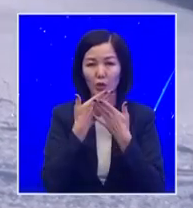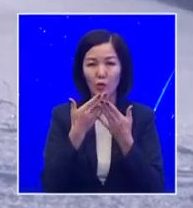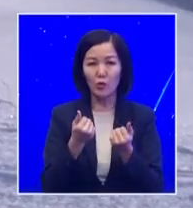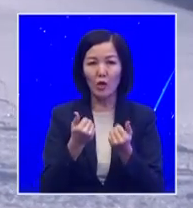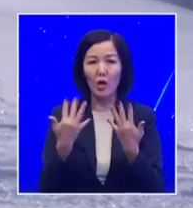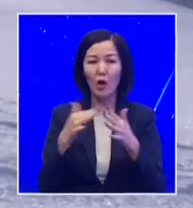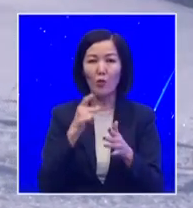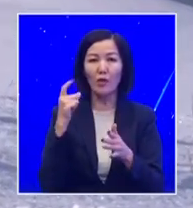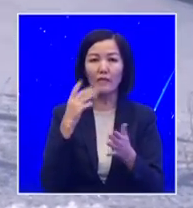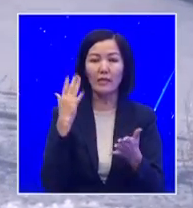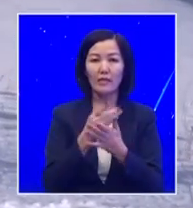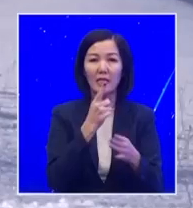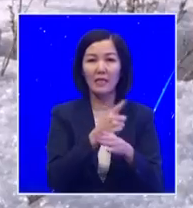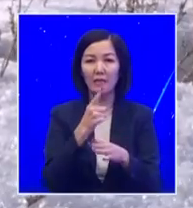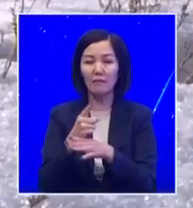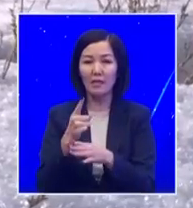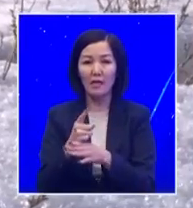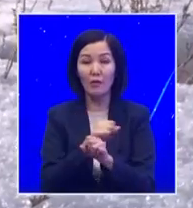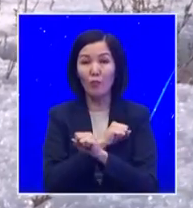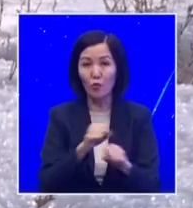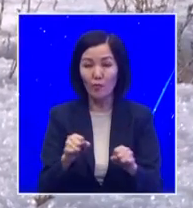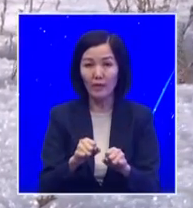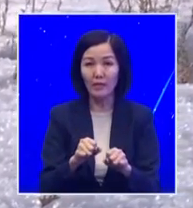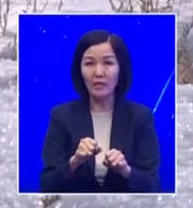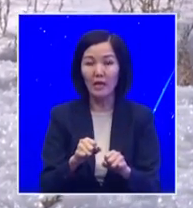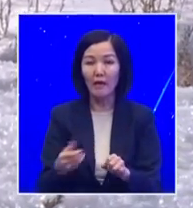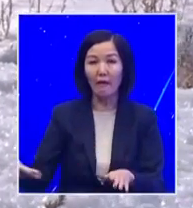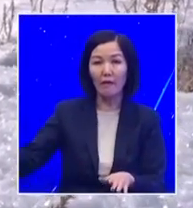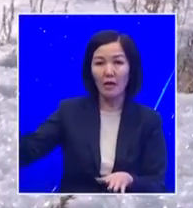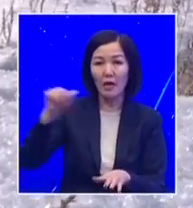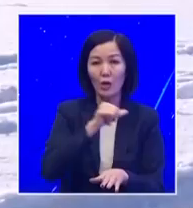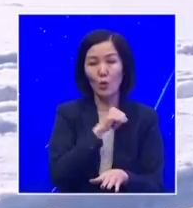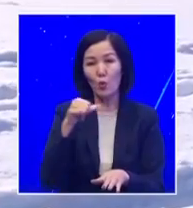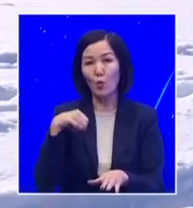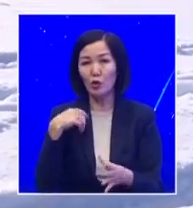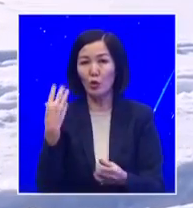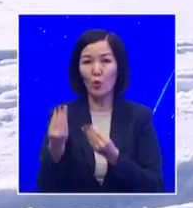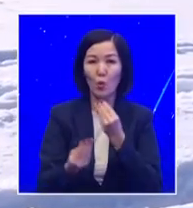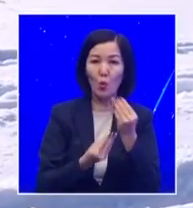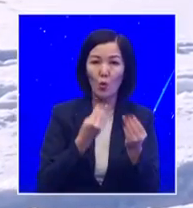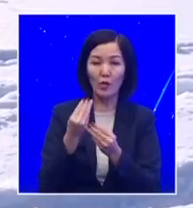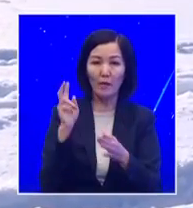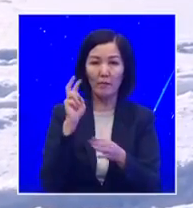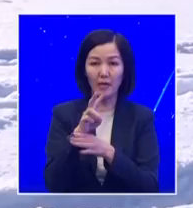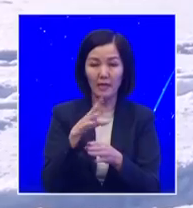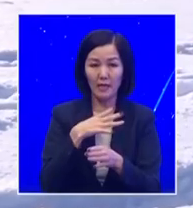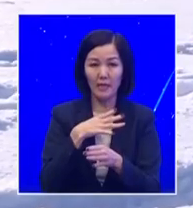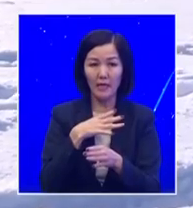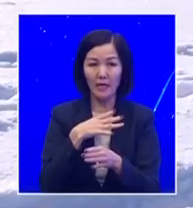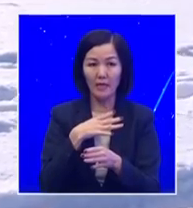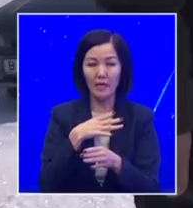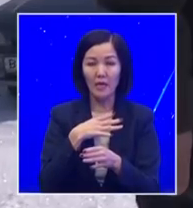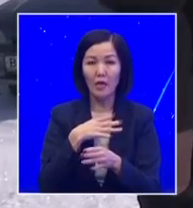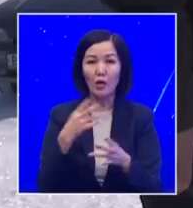қожалығына тиесілі. Тыйым салынғанына қарамастан тұрғындар қарлы төмпешікке құмар, тынығуға ағылып жатады. Жабайы сырғанақтың